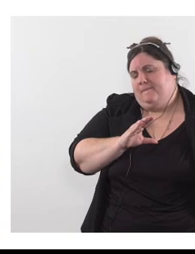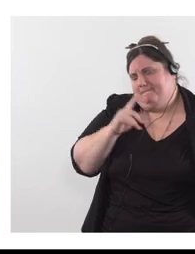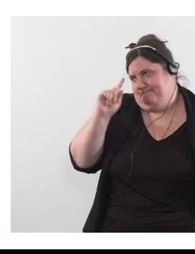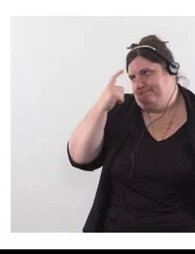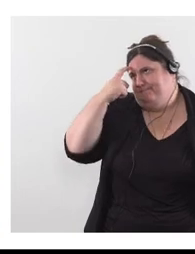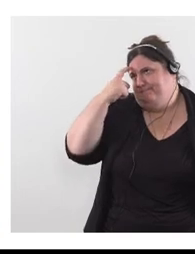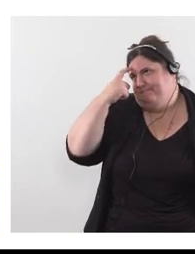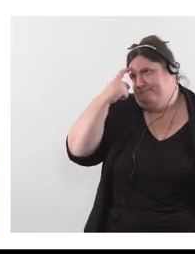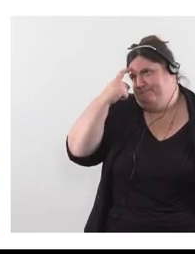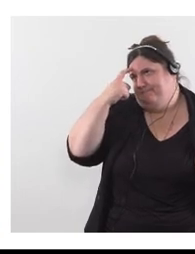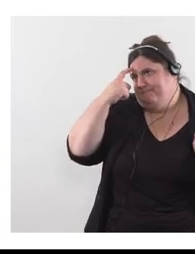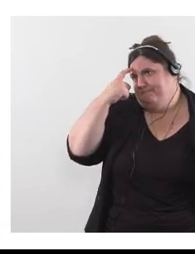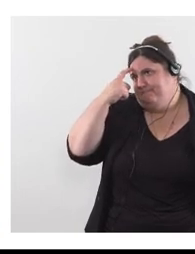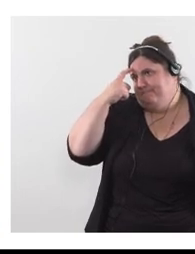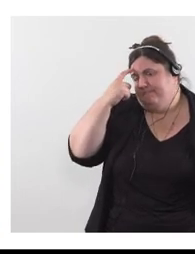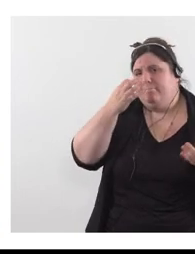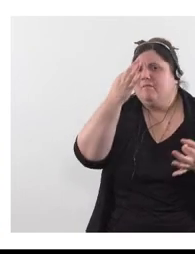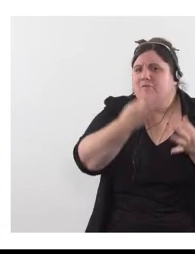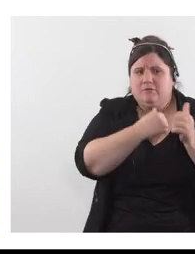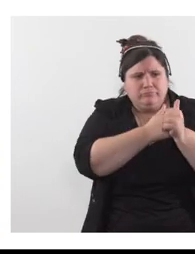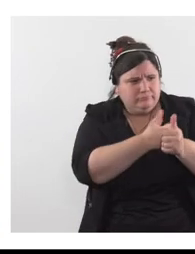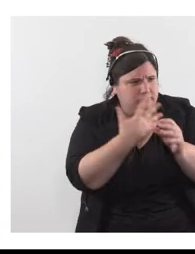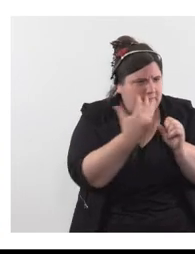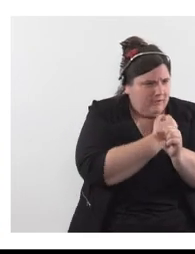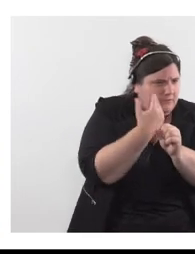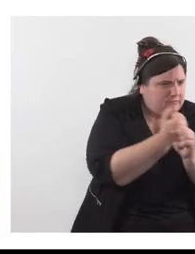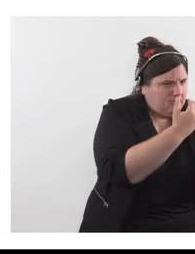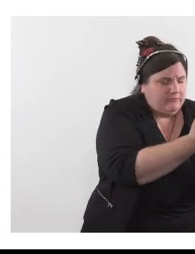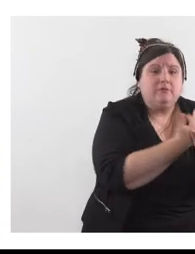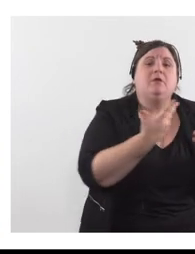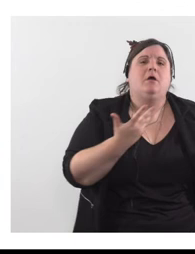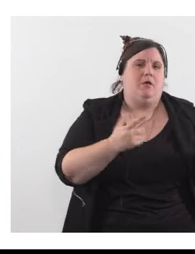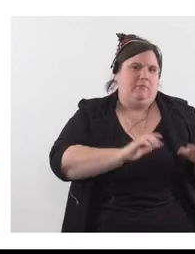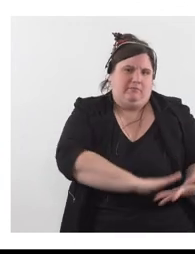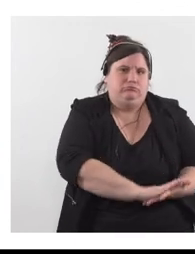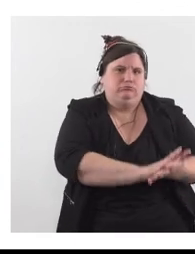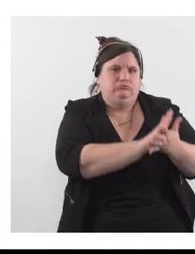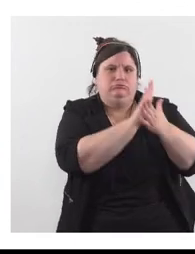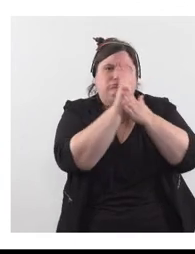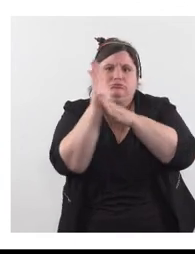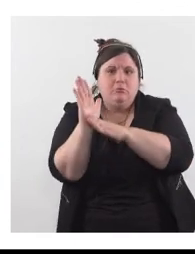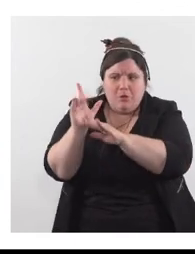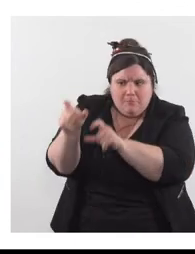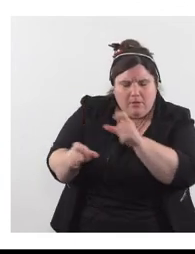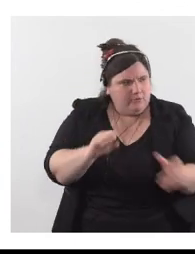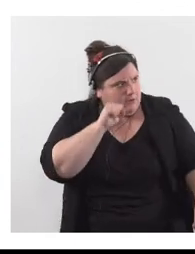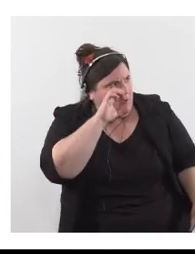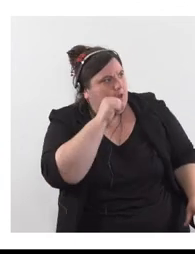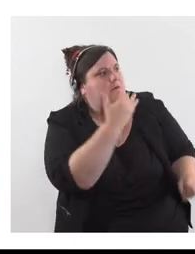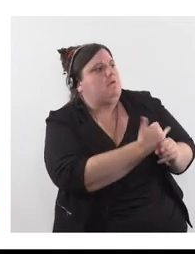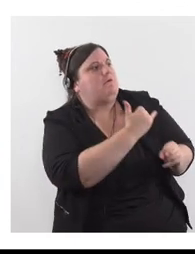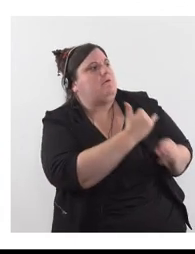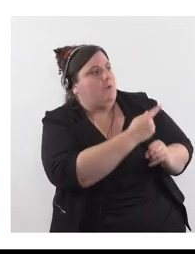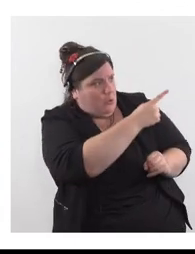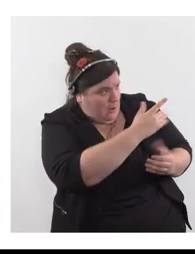nous réussissons, plus nous menons la danse. Les gens viennent vers nous, ils entendent parler de ce que nous faisons et